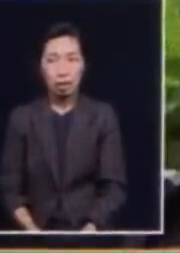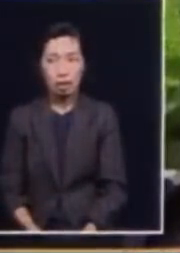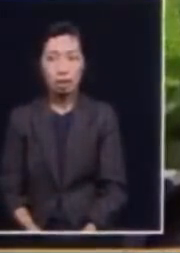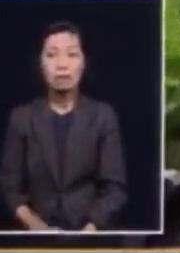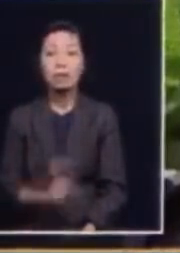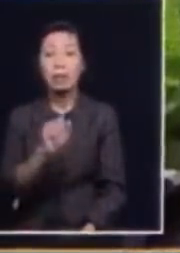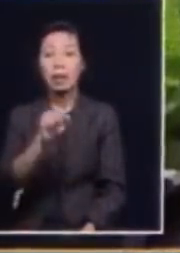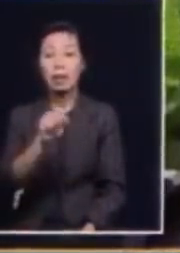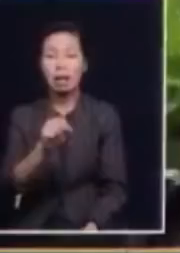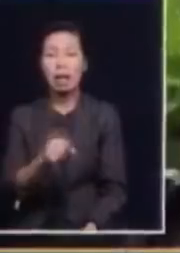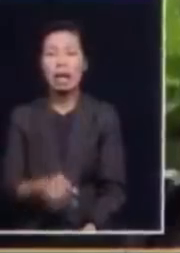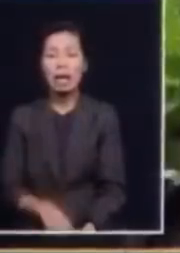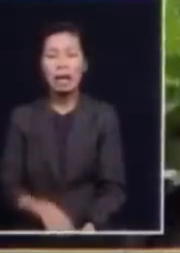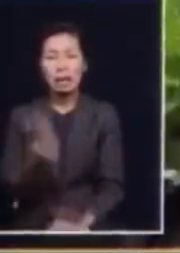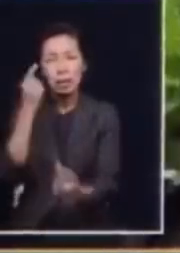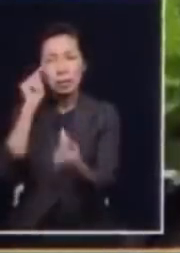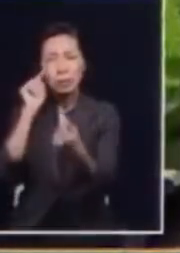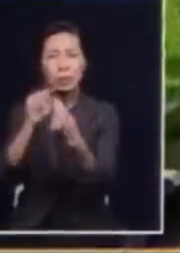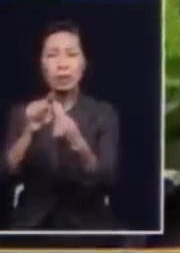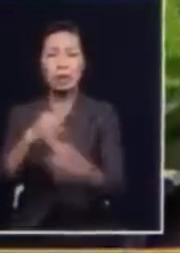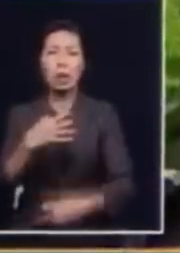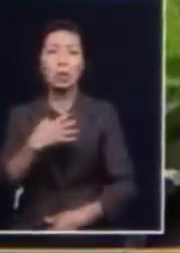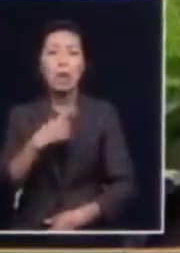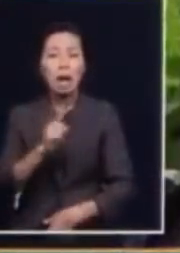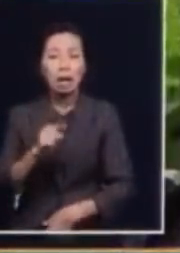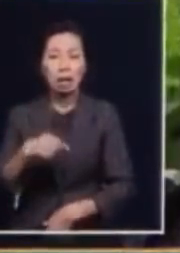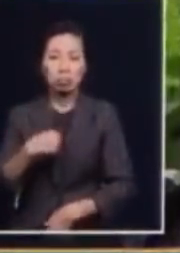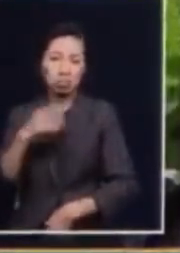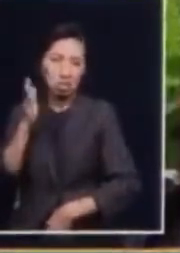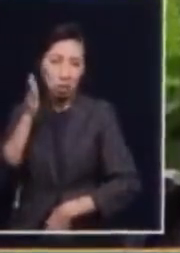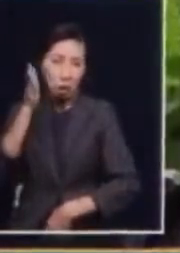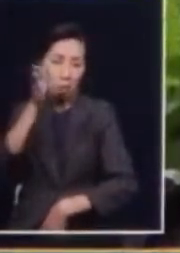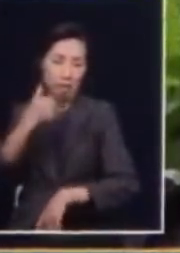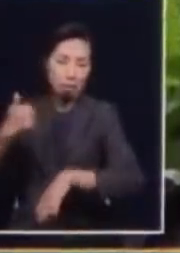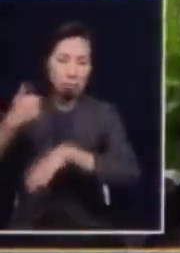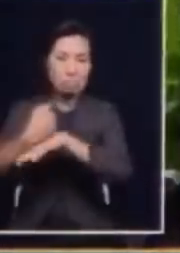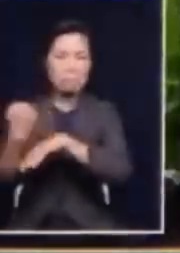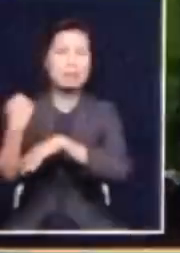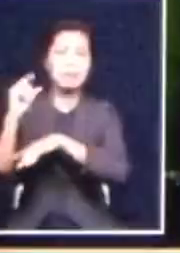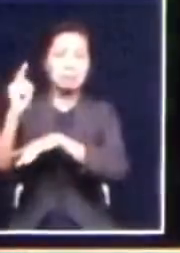ช่ไหมก็วิสูงเพื่ออยากจะให้ตัวเองกลับมามีอำนาจ